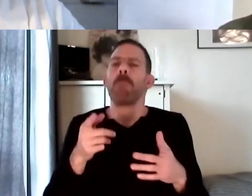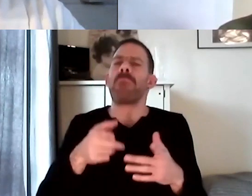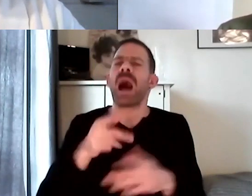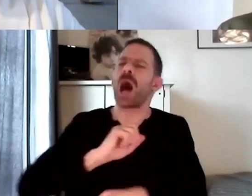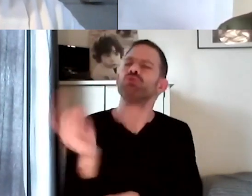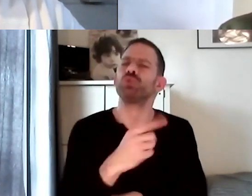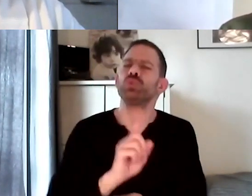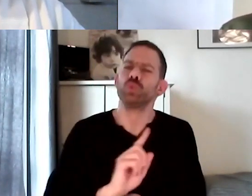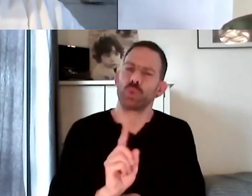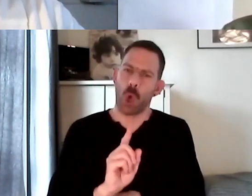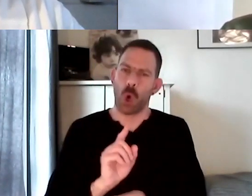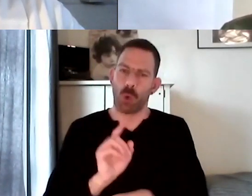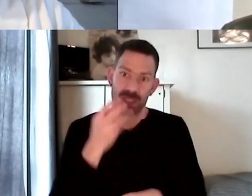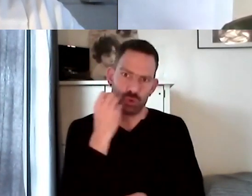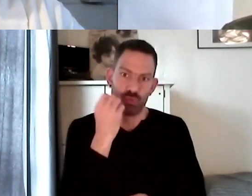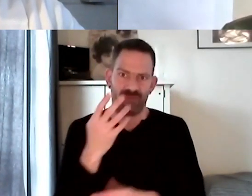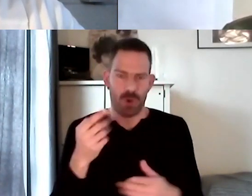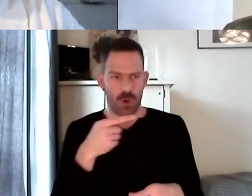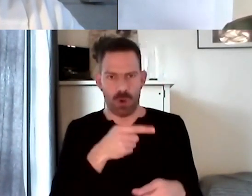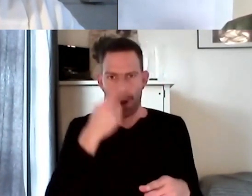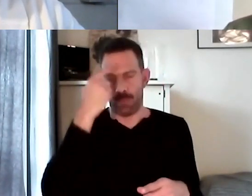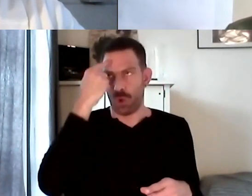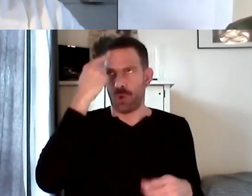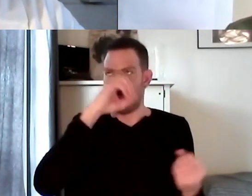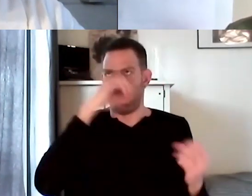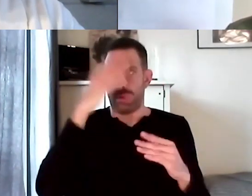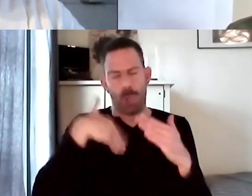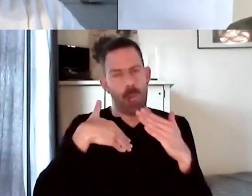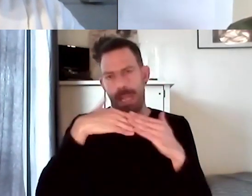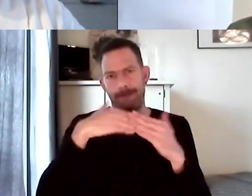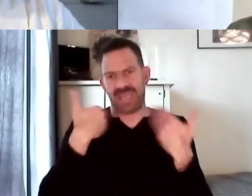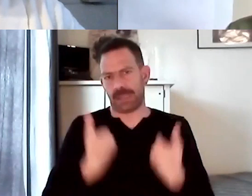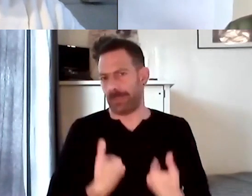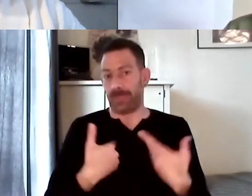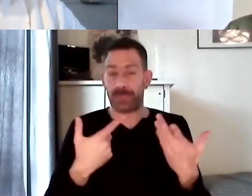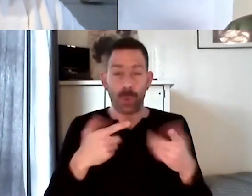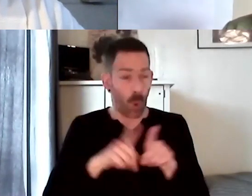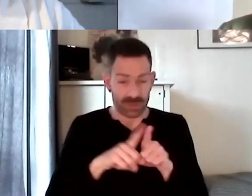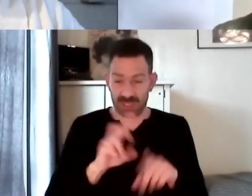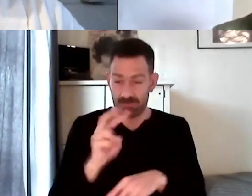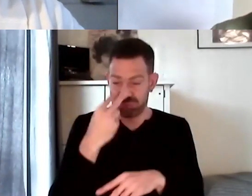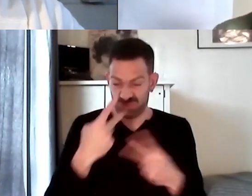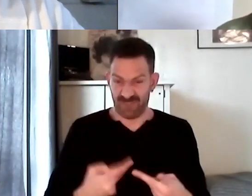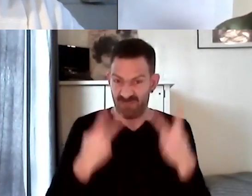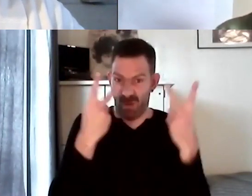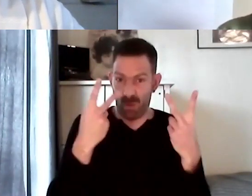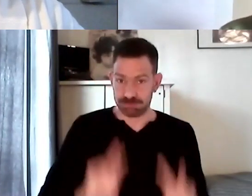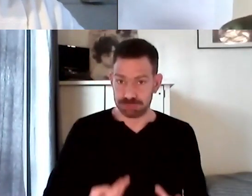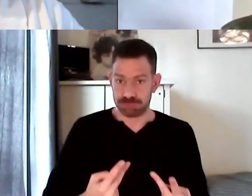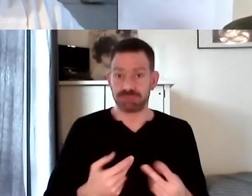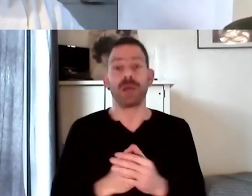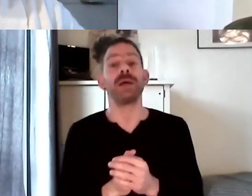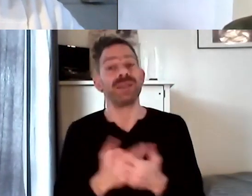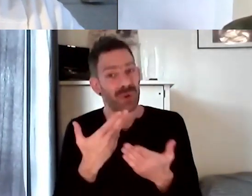c'est souvent, s'attachent à des croyances limitantes, peuvent se sous-estimer. Et donc, la vie extérieure peut être